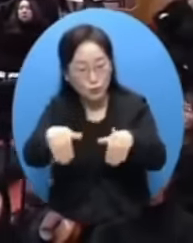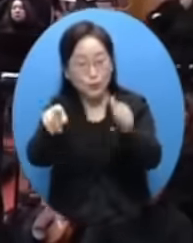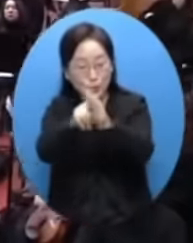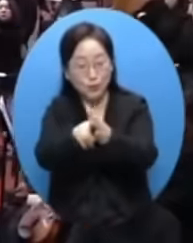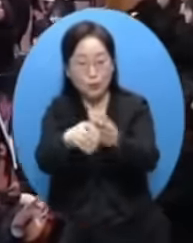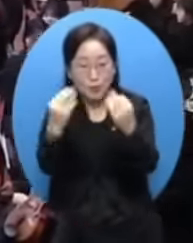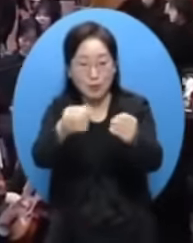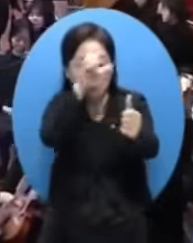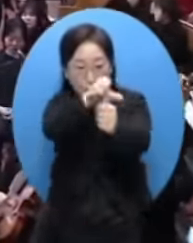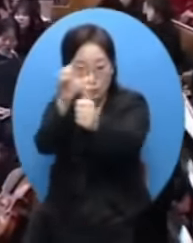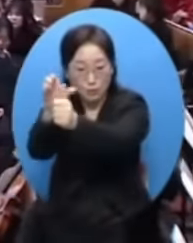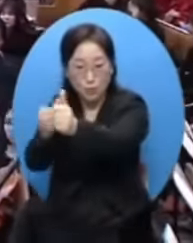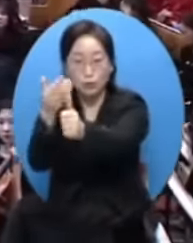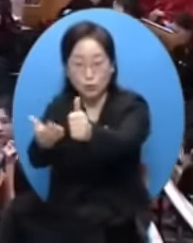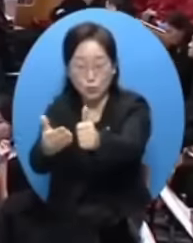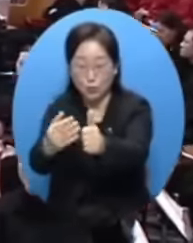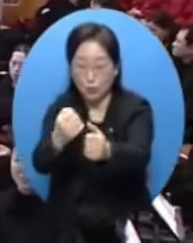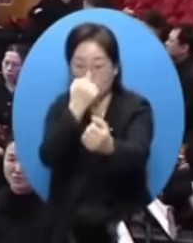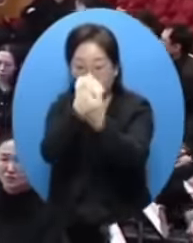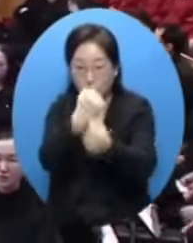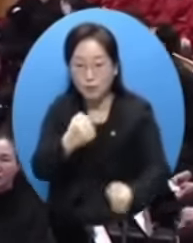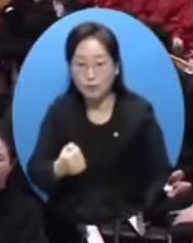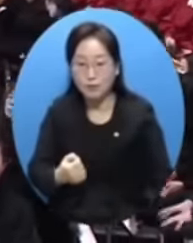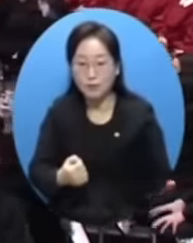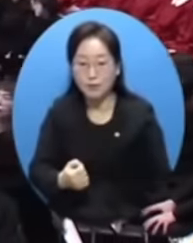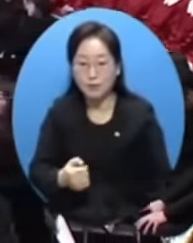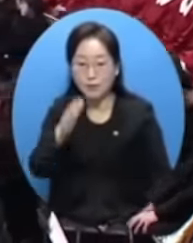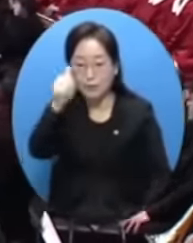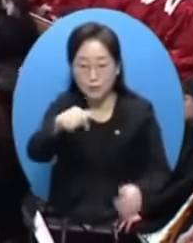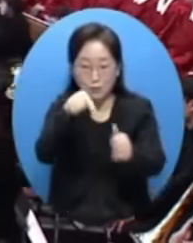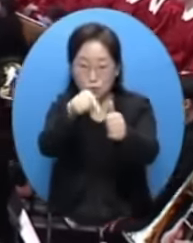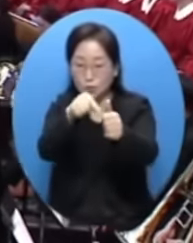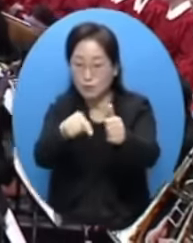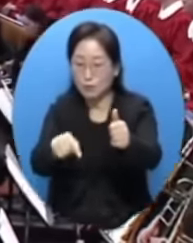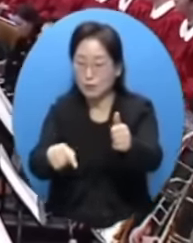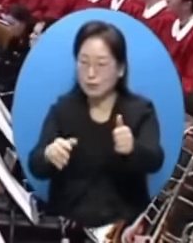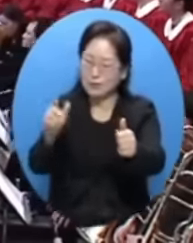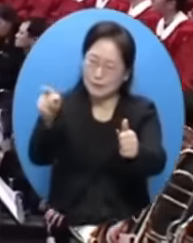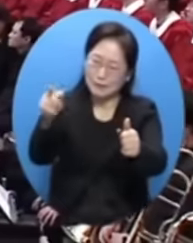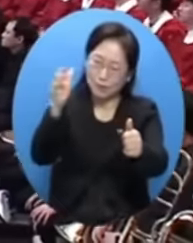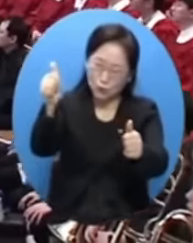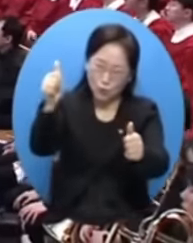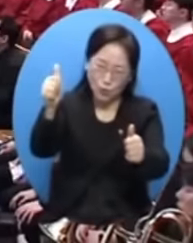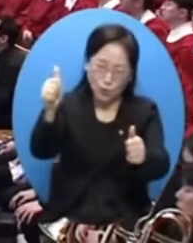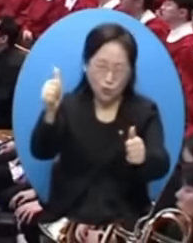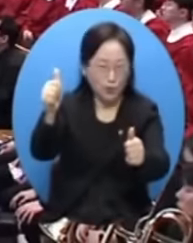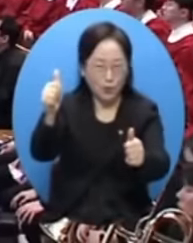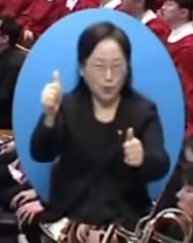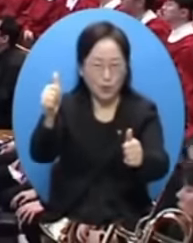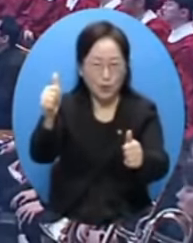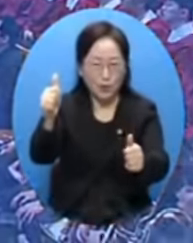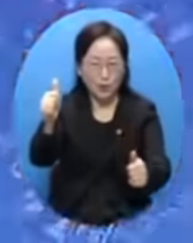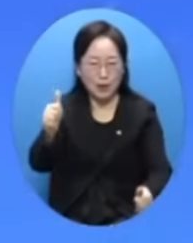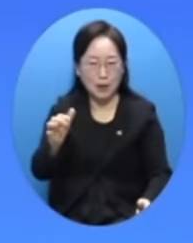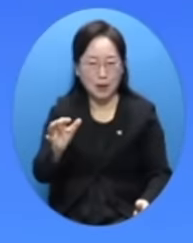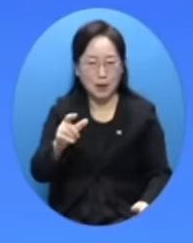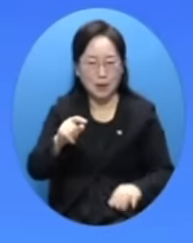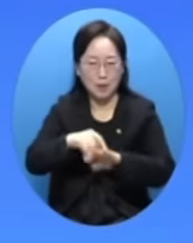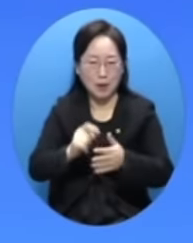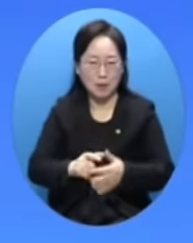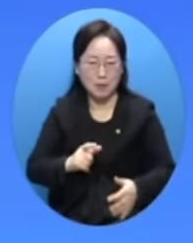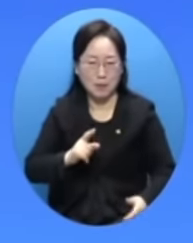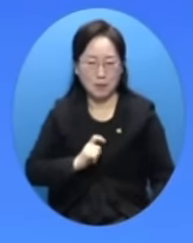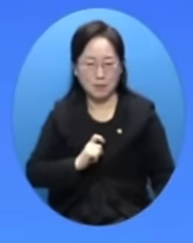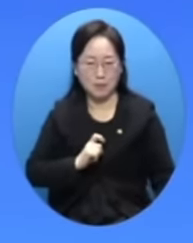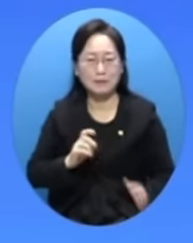많은 것을 맡겨 주심에도 불구하고이 종은 우리 주인은 워낙 마음이 굳은